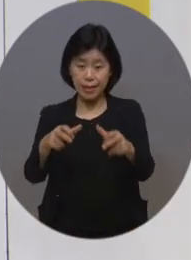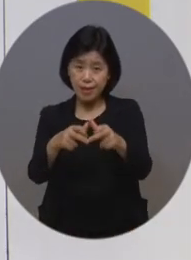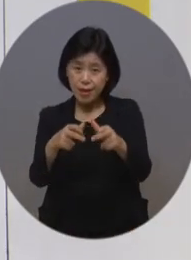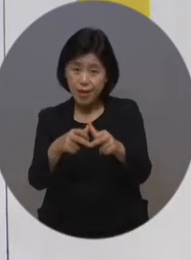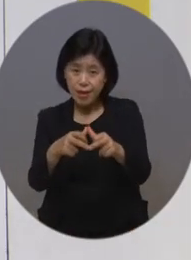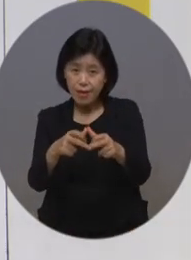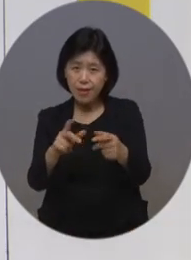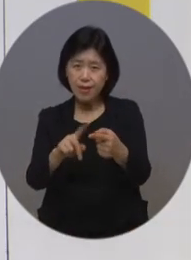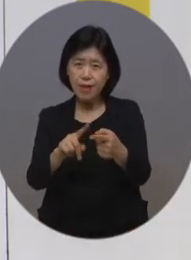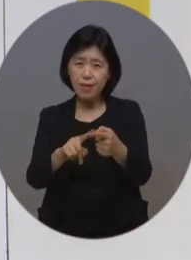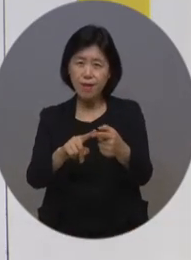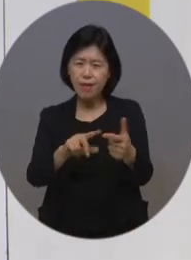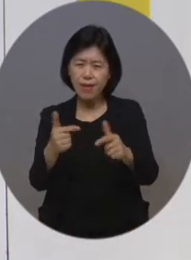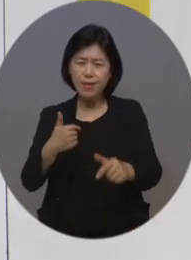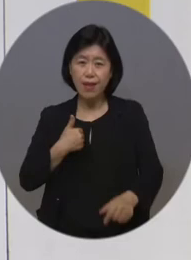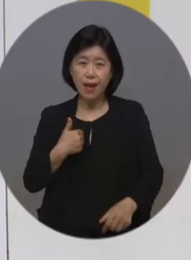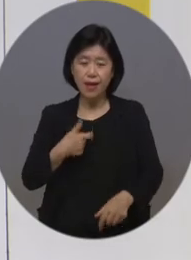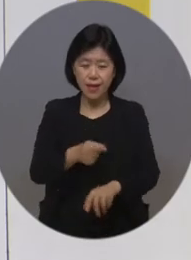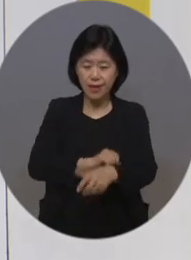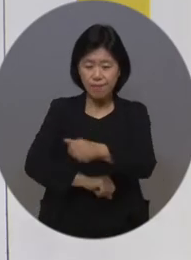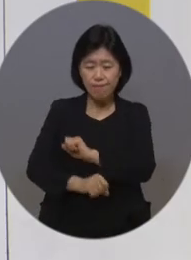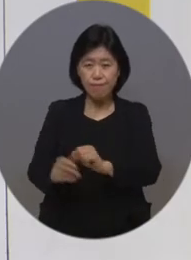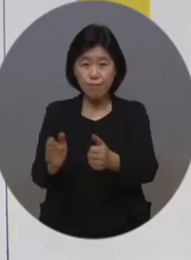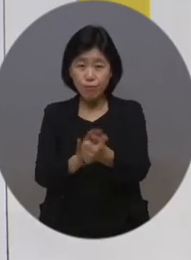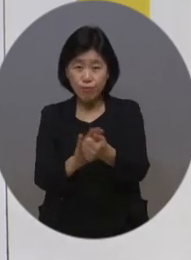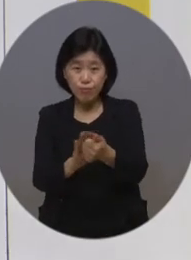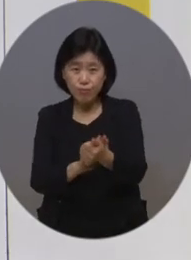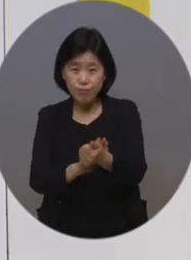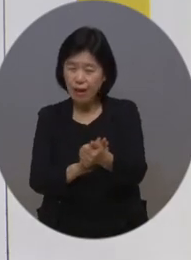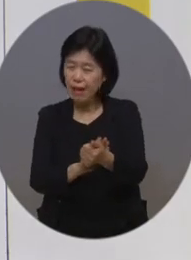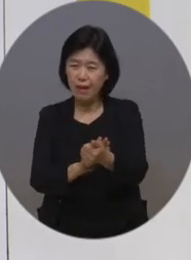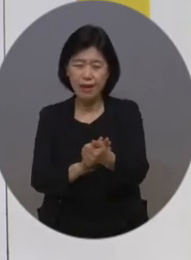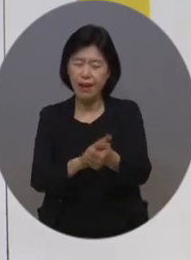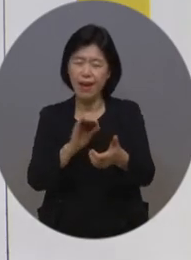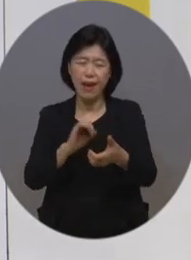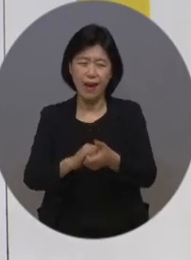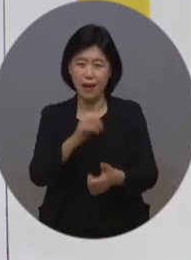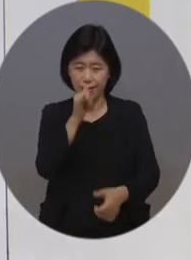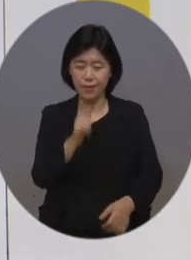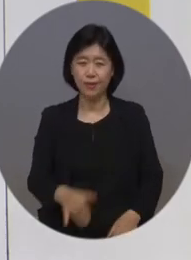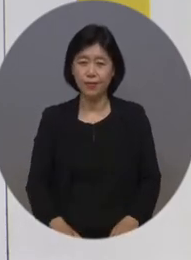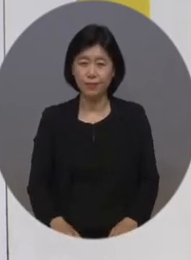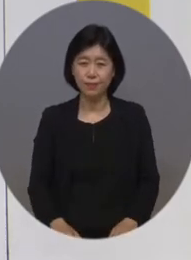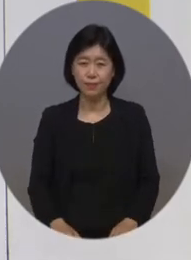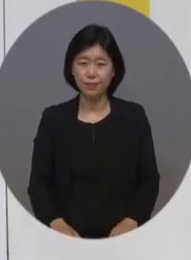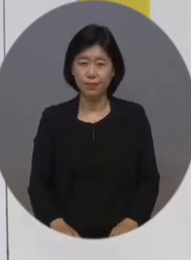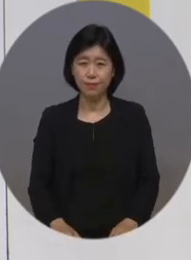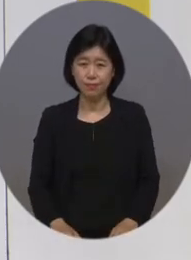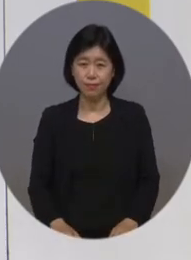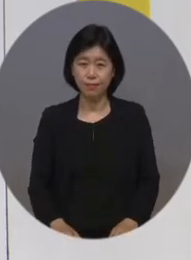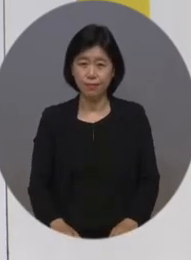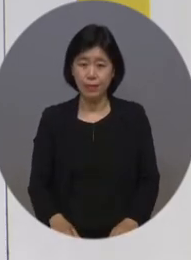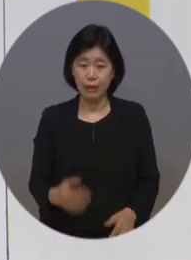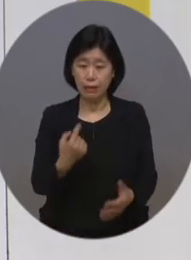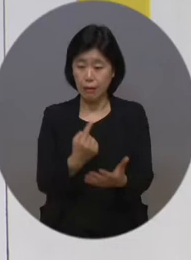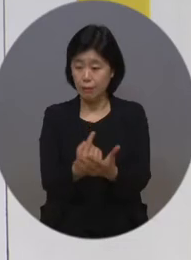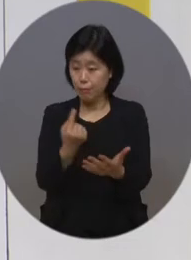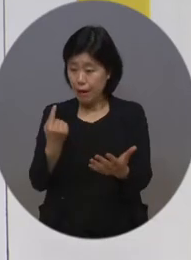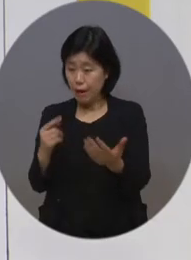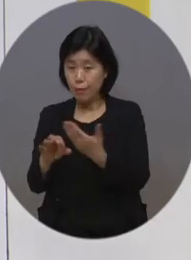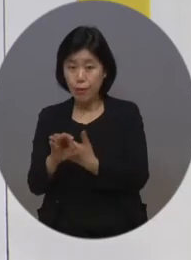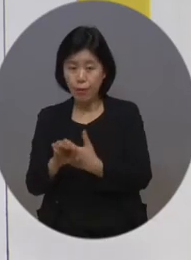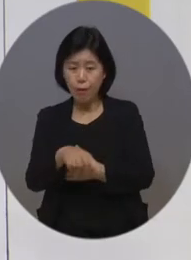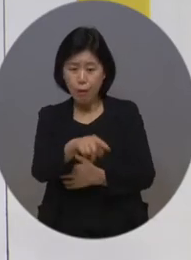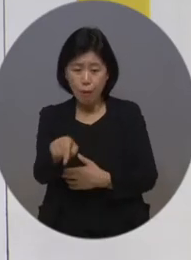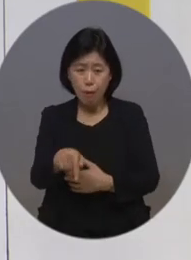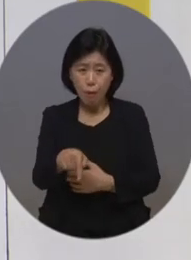많이 하려 하고 돌아 다녀봐야 그런 단편적인 1밖에 안 되잖아요 예 그리고 도지사가 현장을 떠나면 거기서는 또